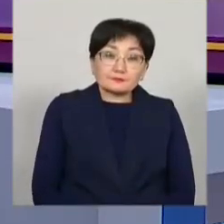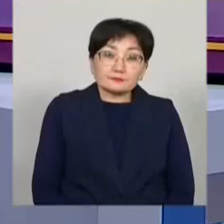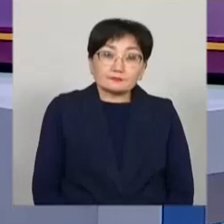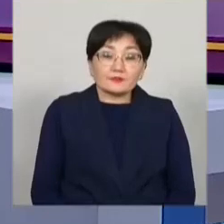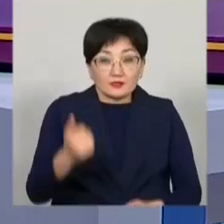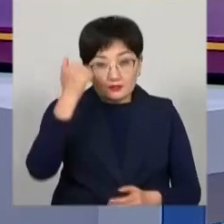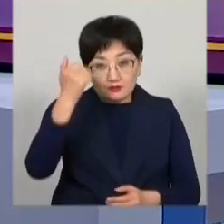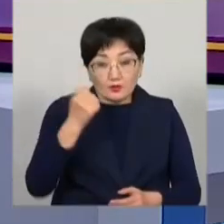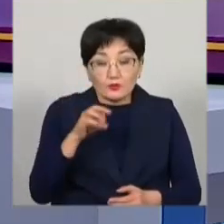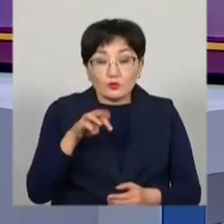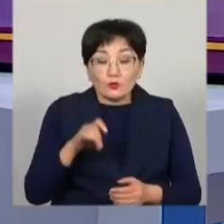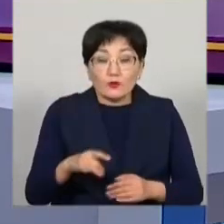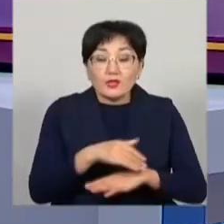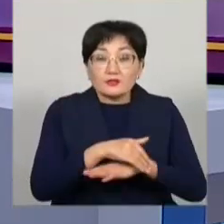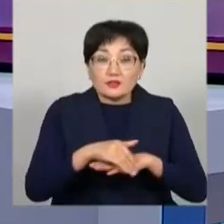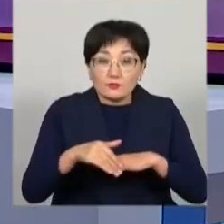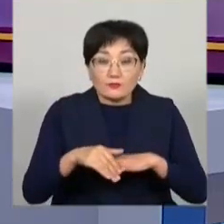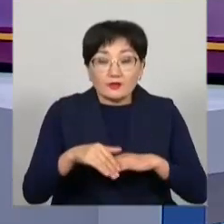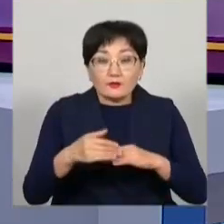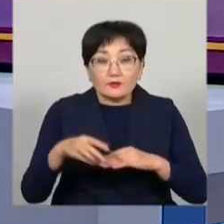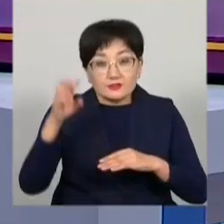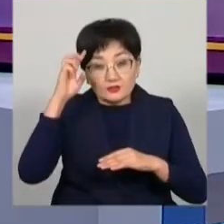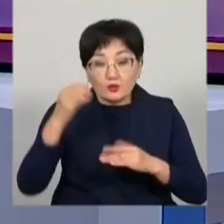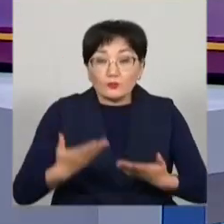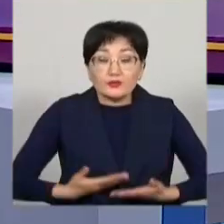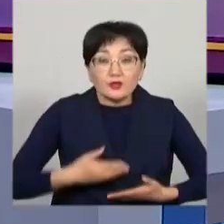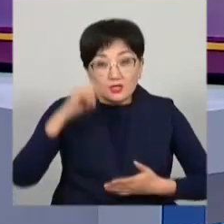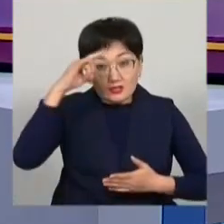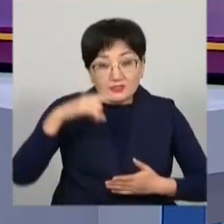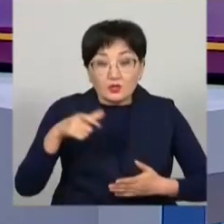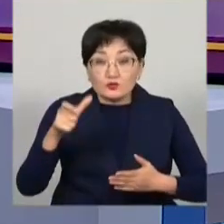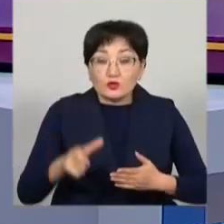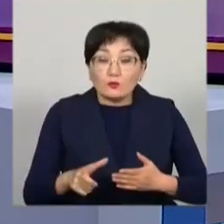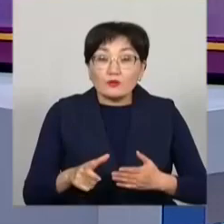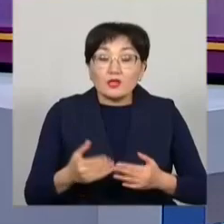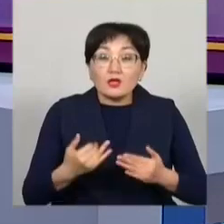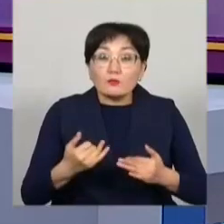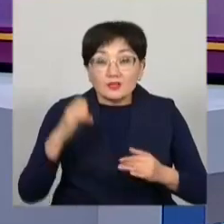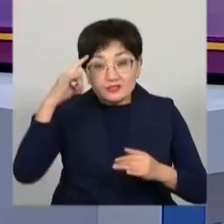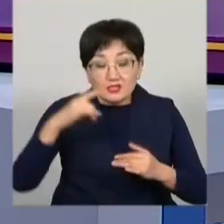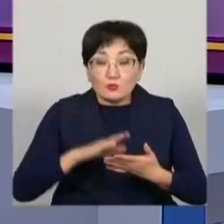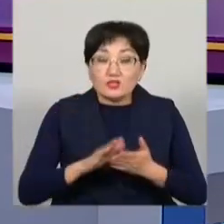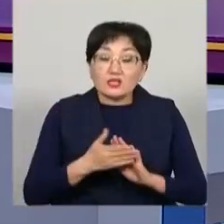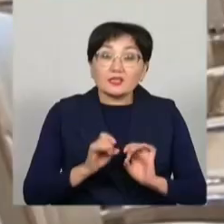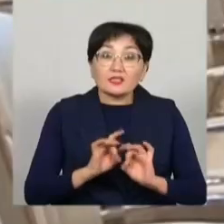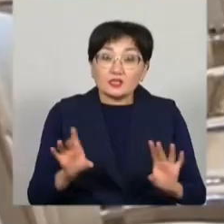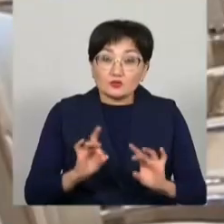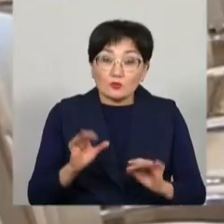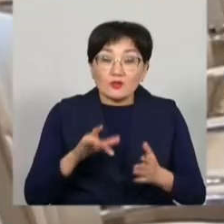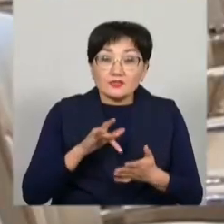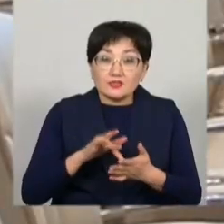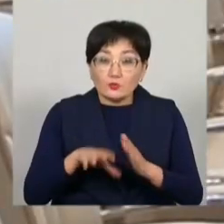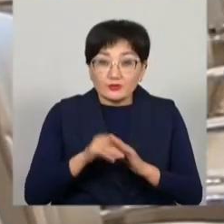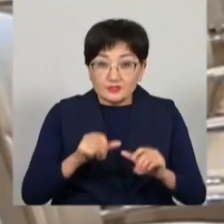Рахмет, Өмір. Я, сырттағы отандастарымыздың дауыс беруіне тоқталмас бұрын елдегі жағдайды баяндасам. Орталық сайлау